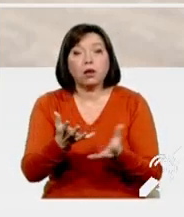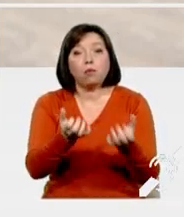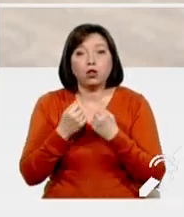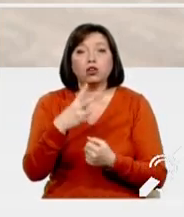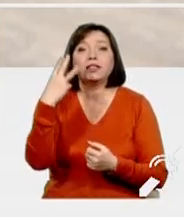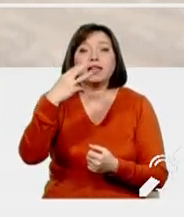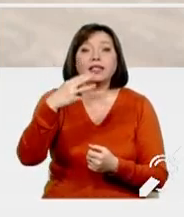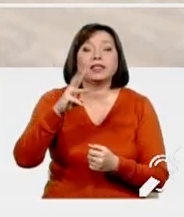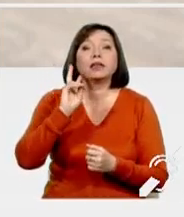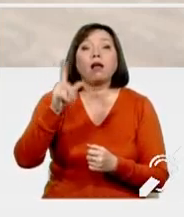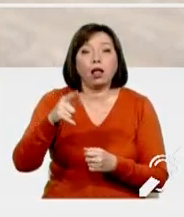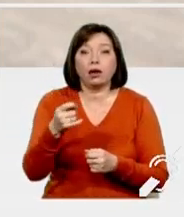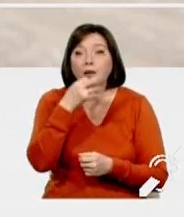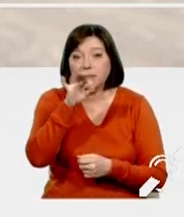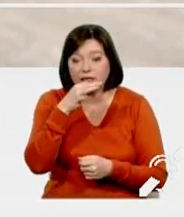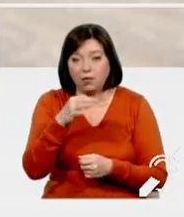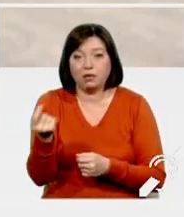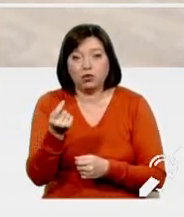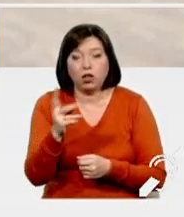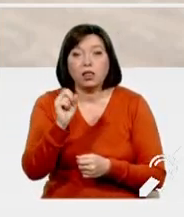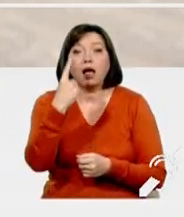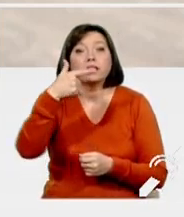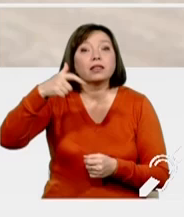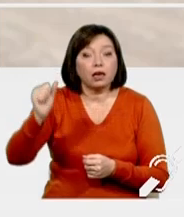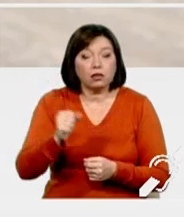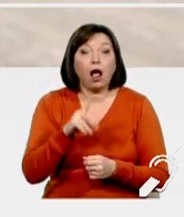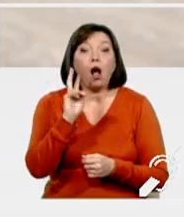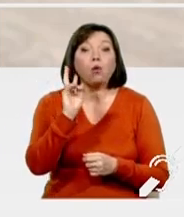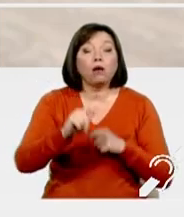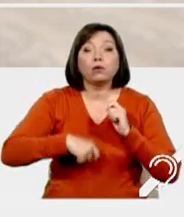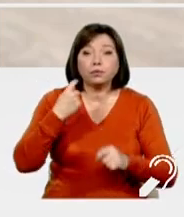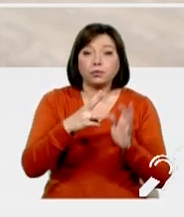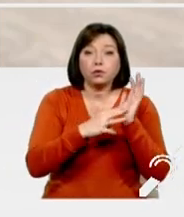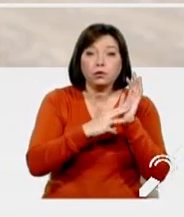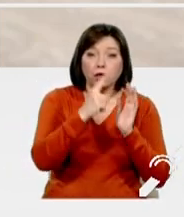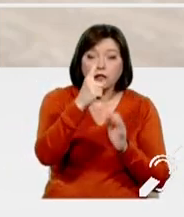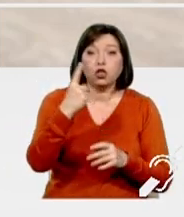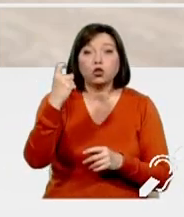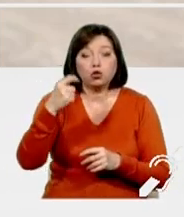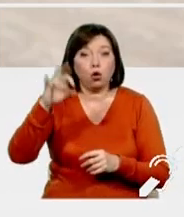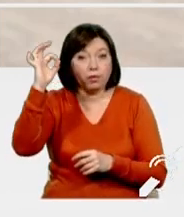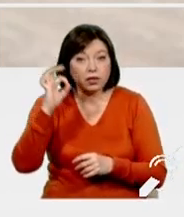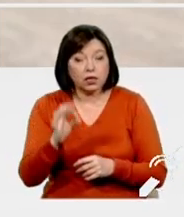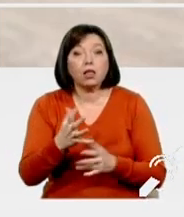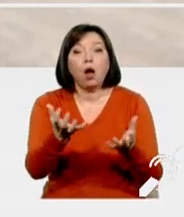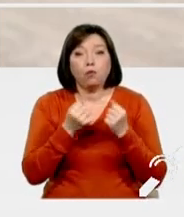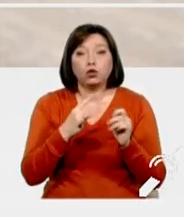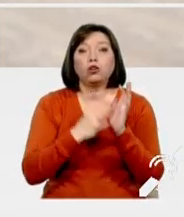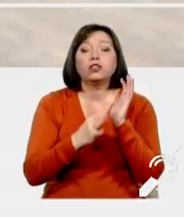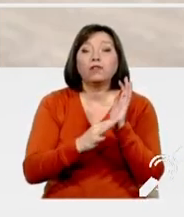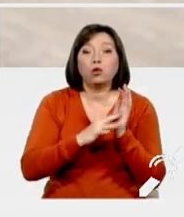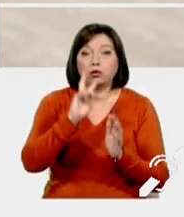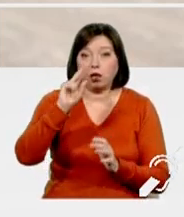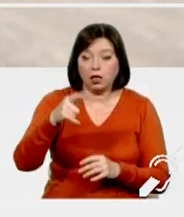primesc 30 de kilograme de semințe de grâu la un hectar, iar cei cu pierderi între 81 și 100% primesc 90